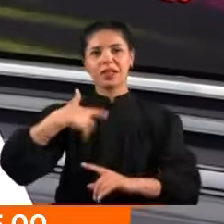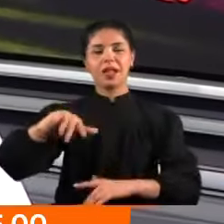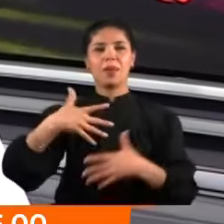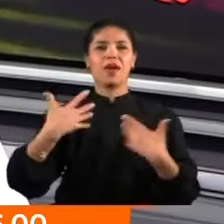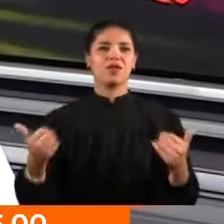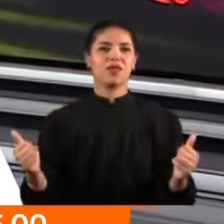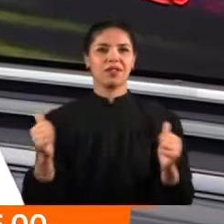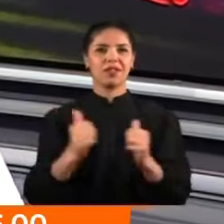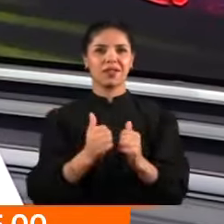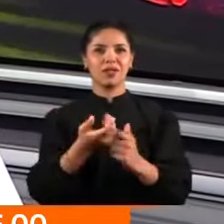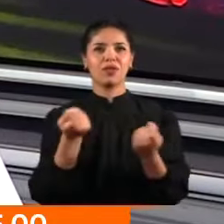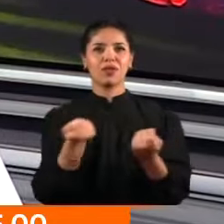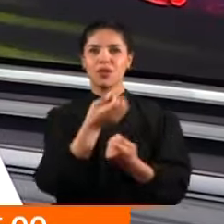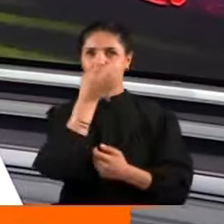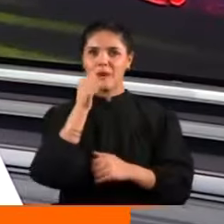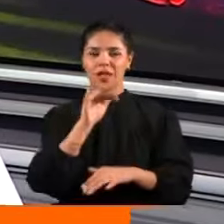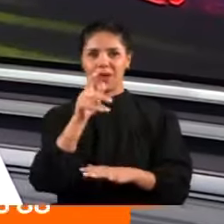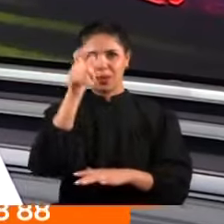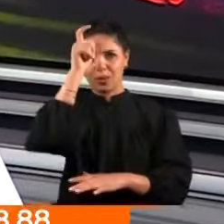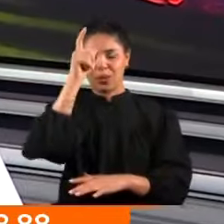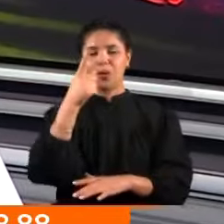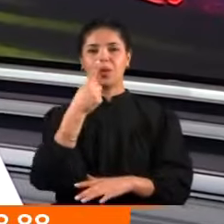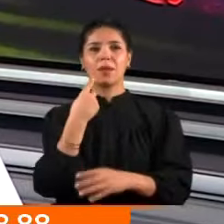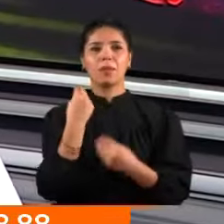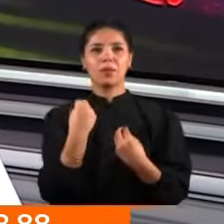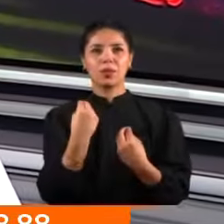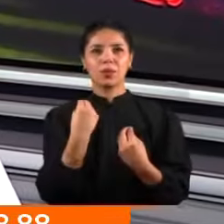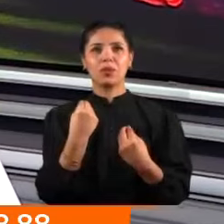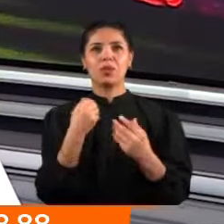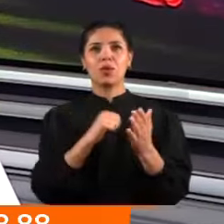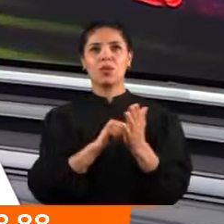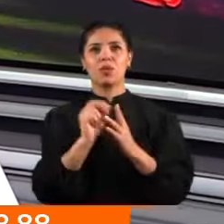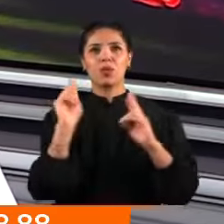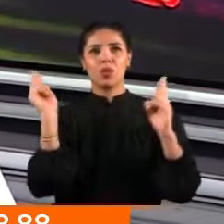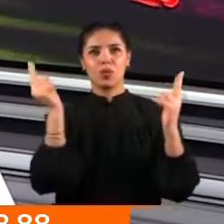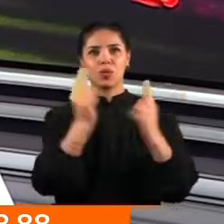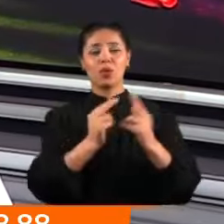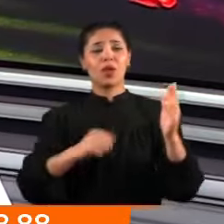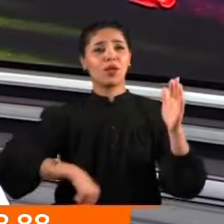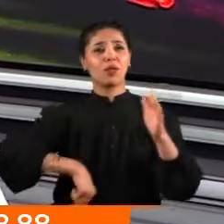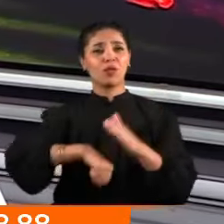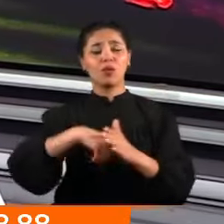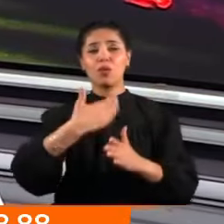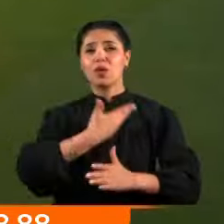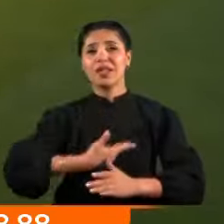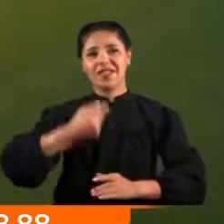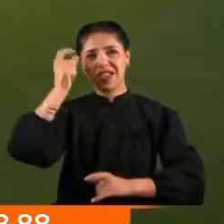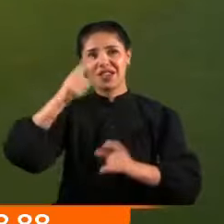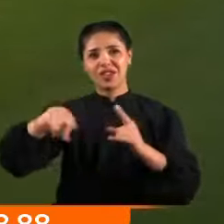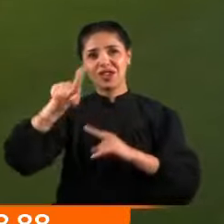başka. İşler elbette kolay değil. Türk lezzetlerini tüm dünyadan futbol severlerin beğenisine sunacaklar.